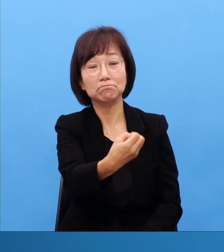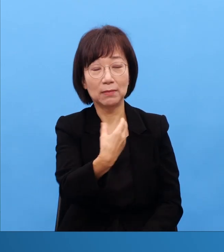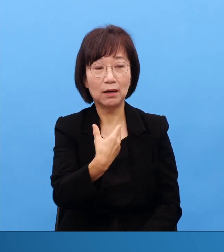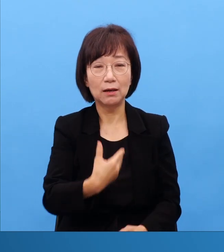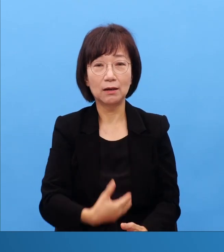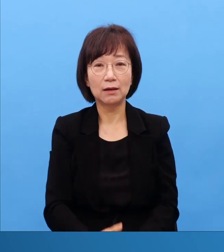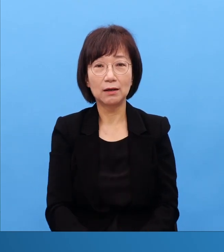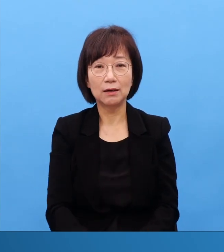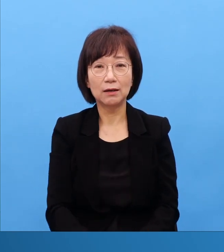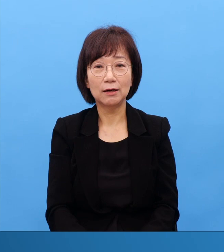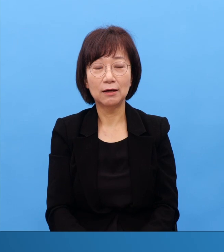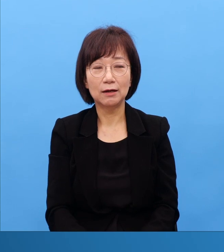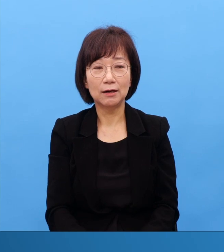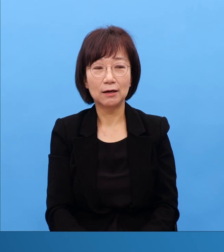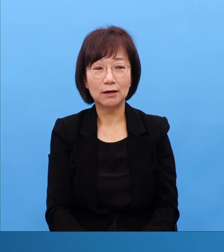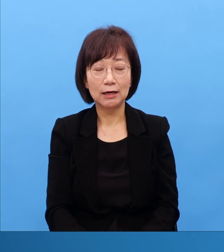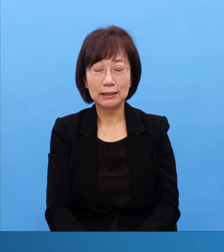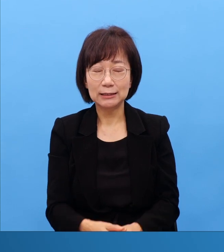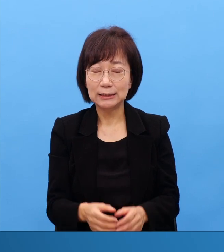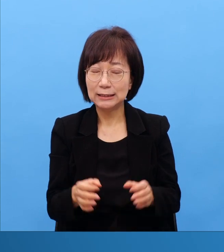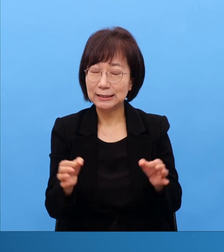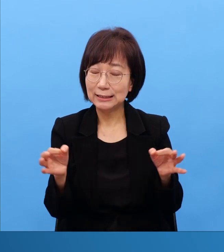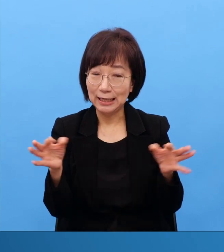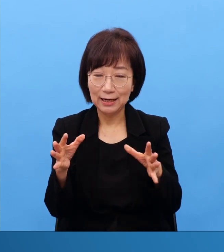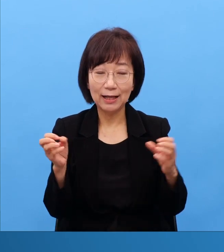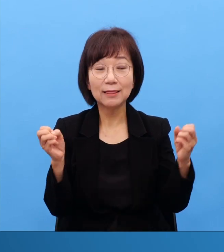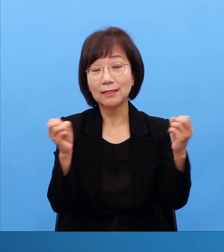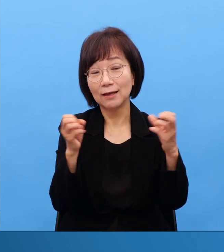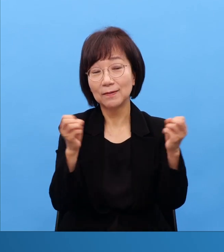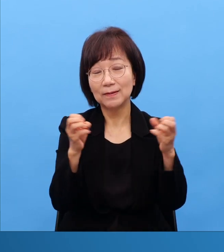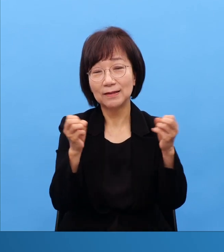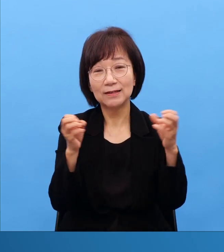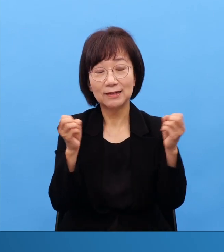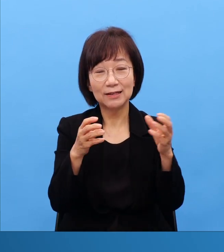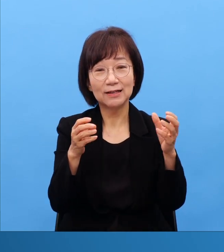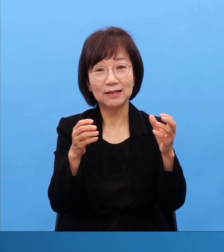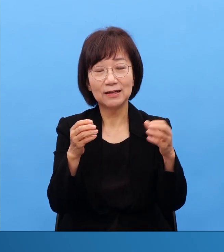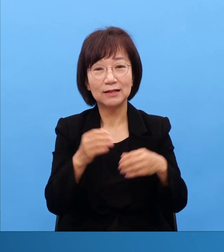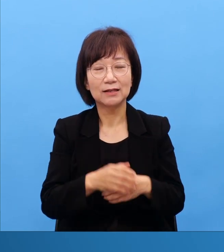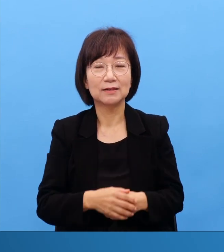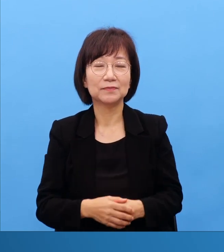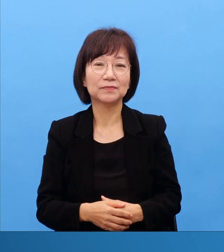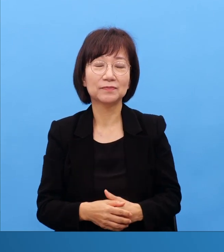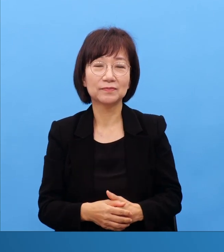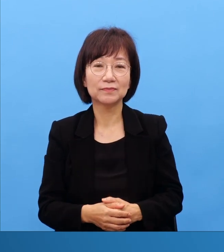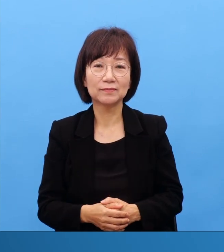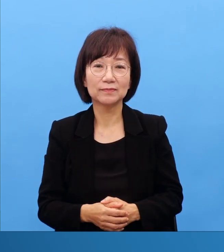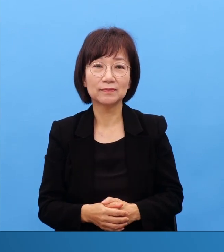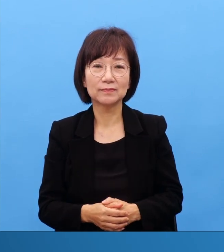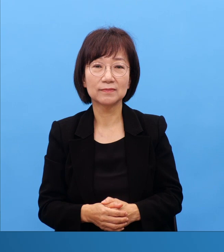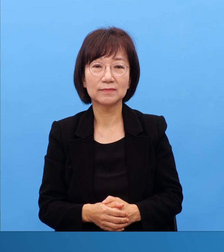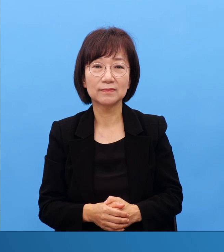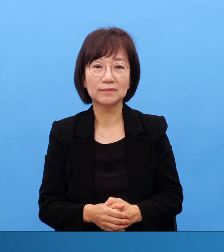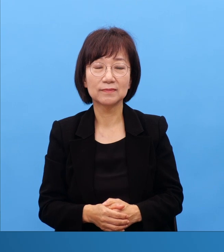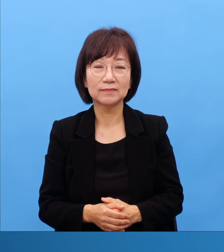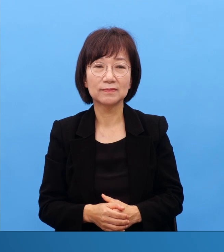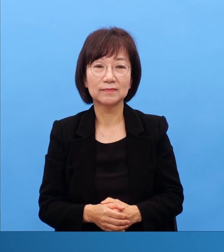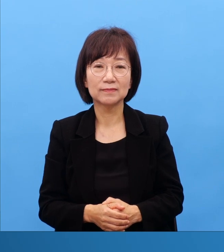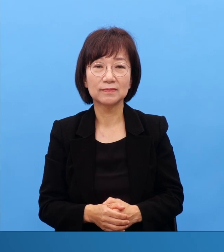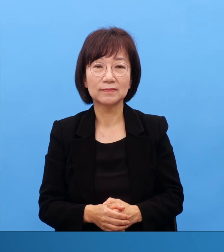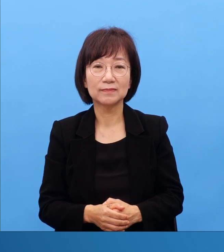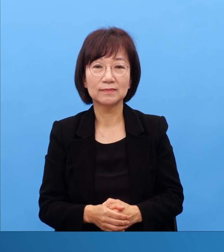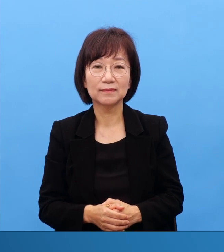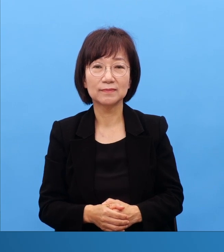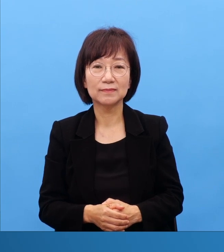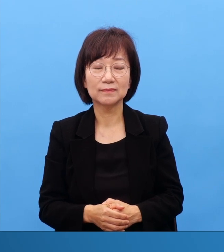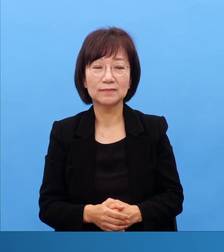food. 짧은 얘기입니다. It's just a very short anecdote. 저는 그 집사님의